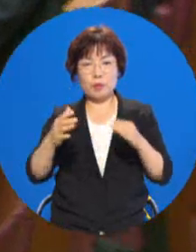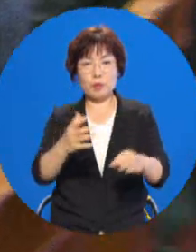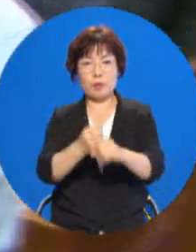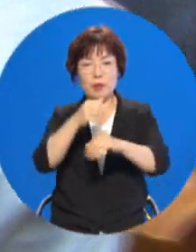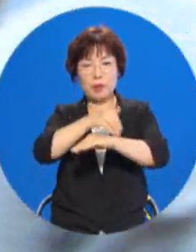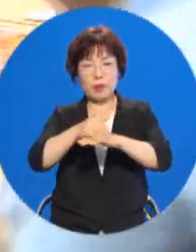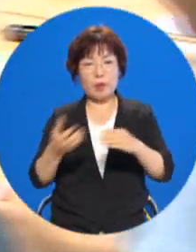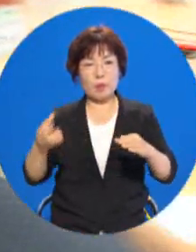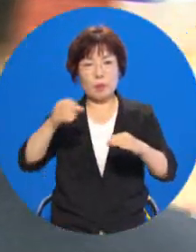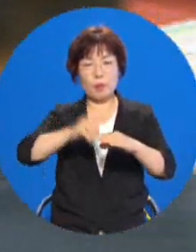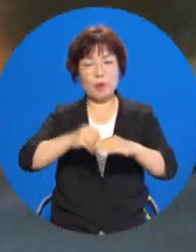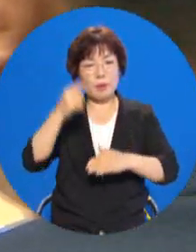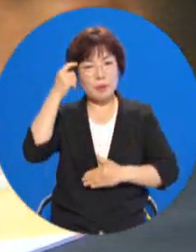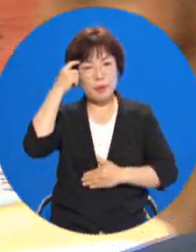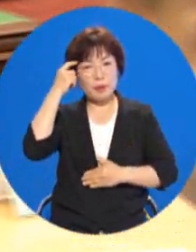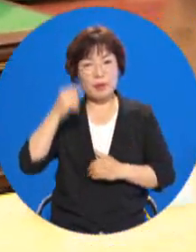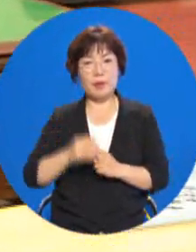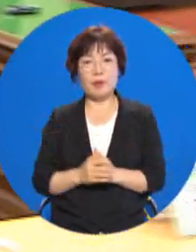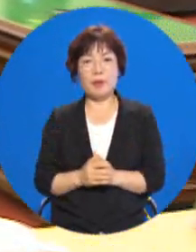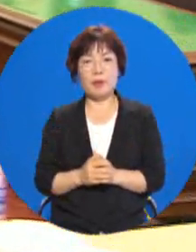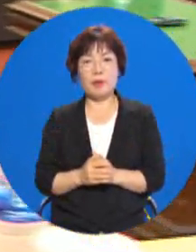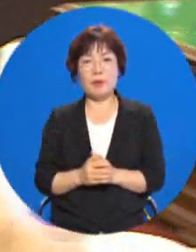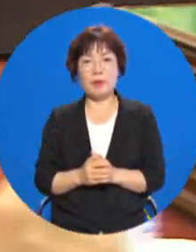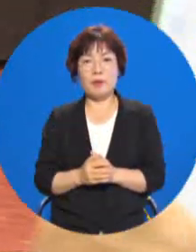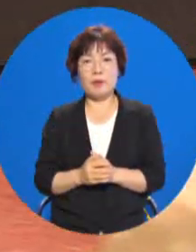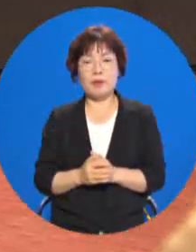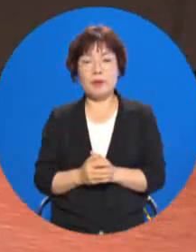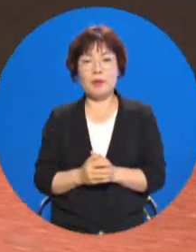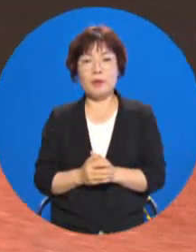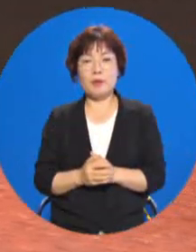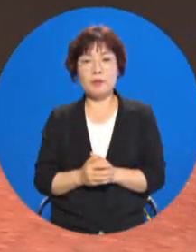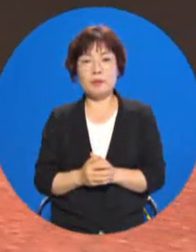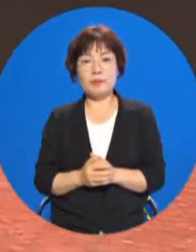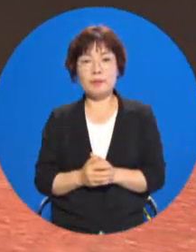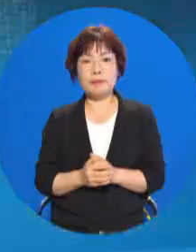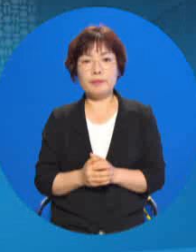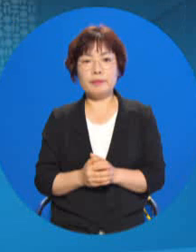대책에 반영할 계획입니다. MBC 뉴스 문형철입니다.